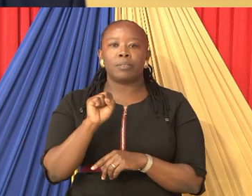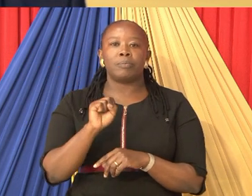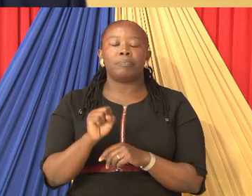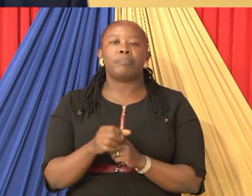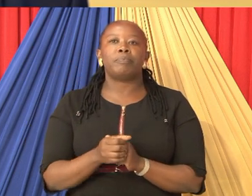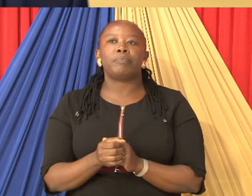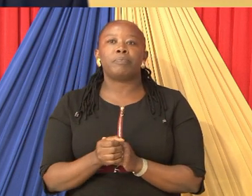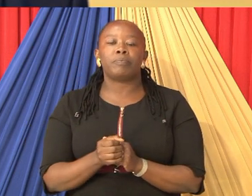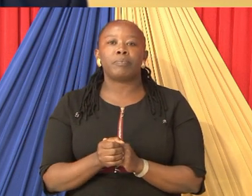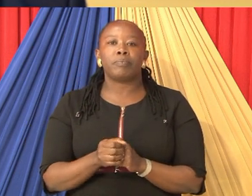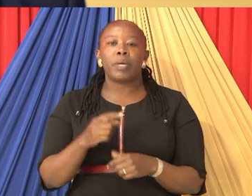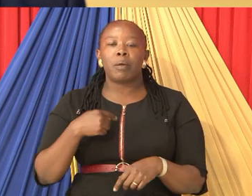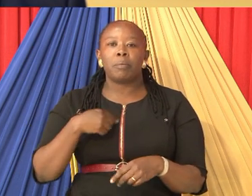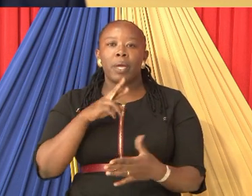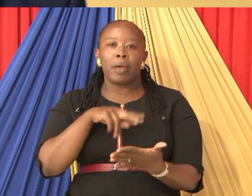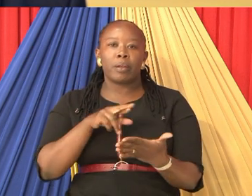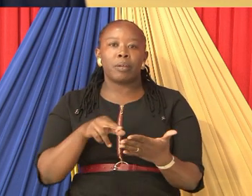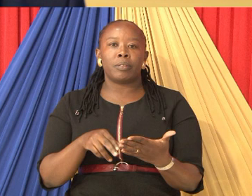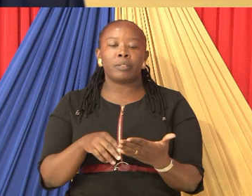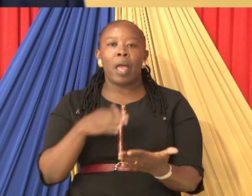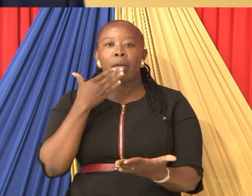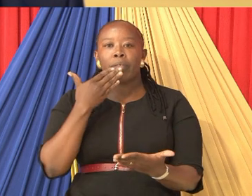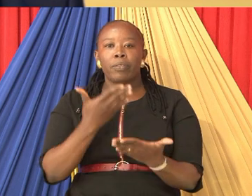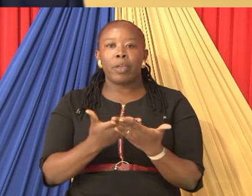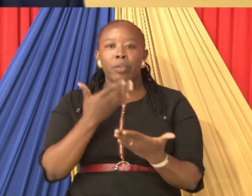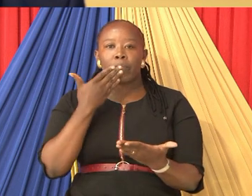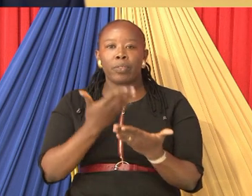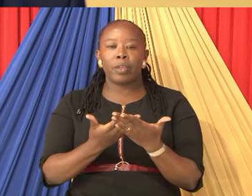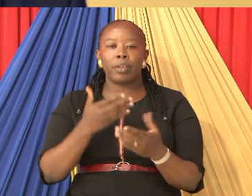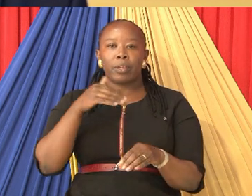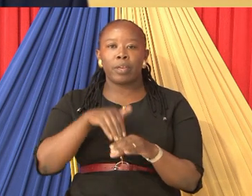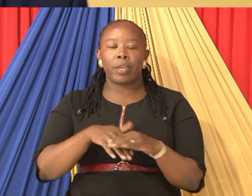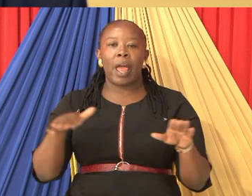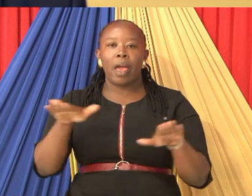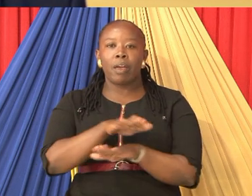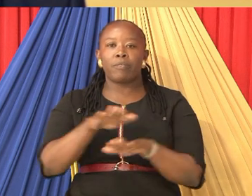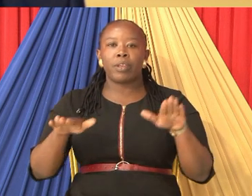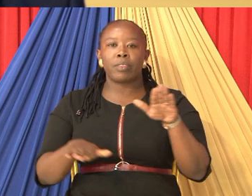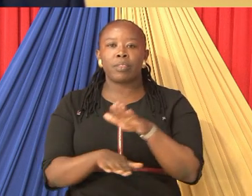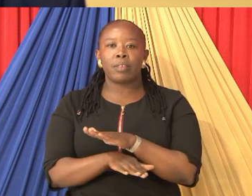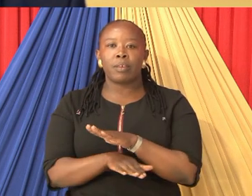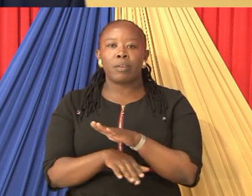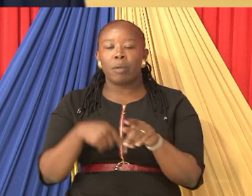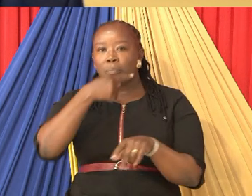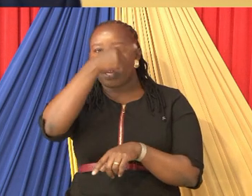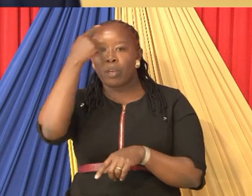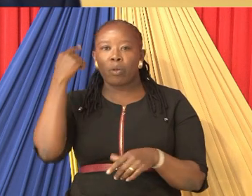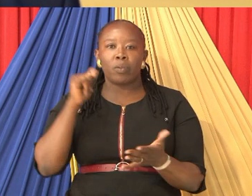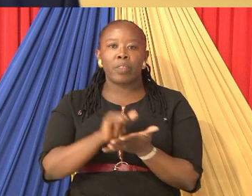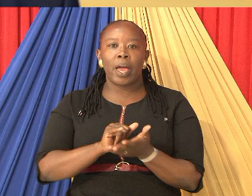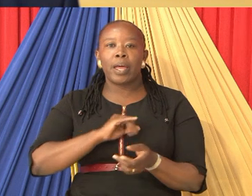5:18 na nitasoma. Shukuruni kwa kila jambo maana haya ni mapenzi ya Mungu